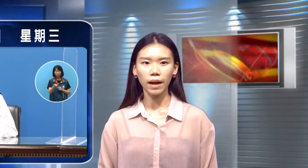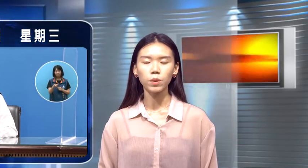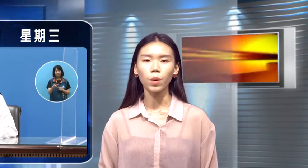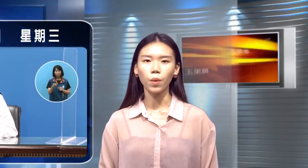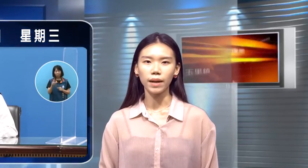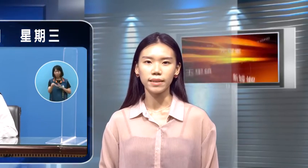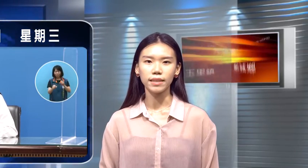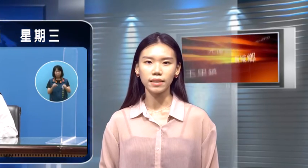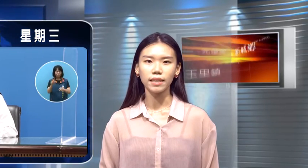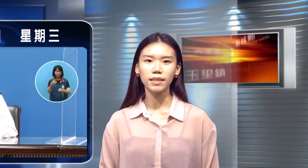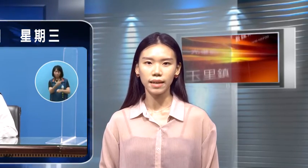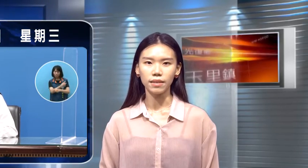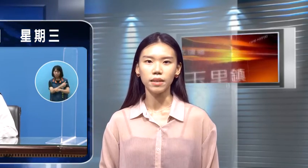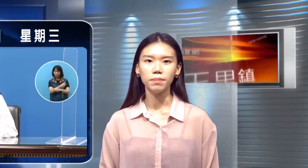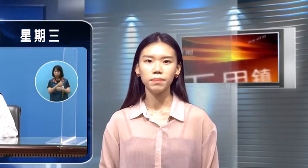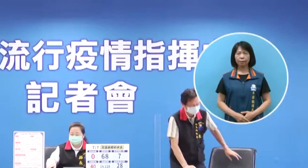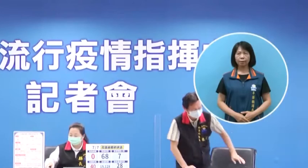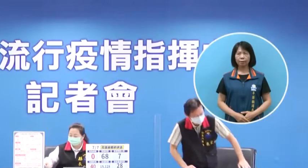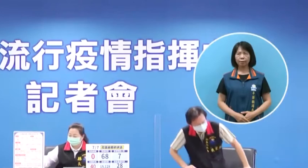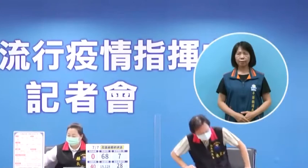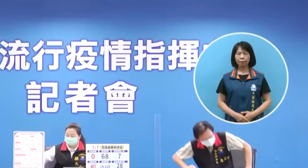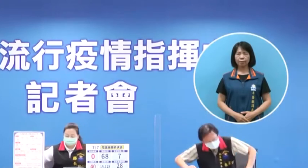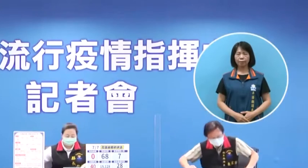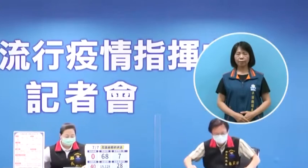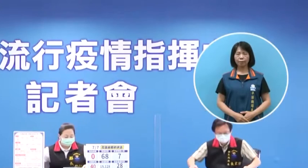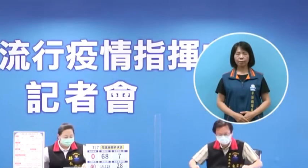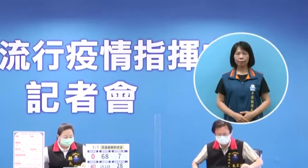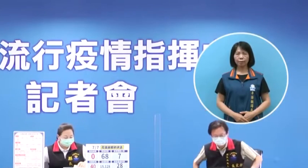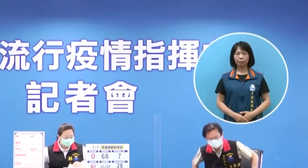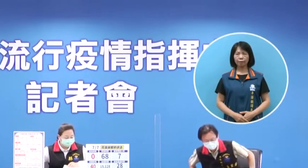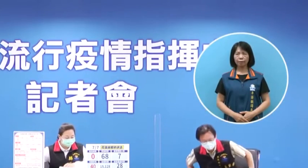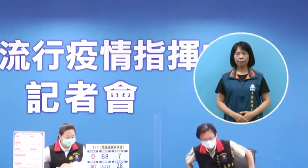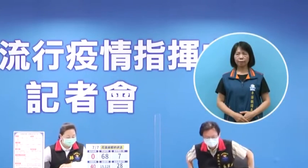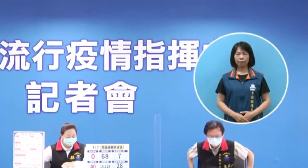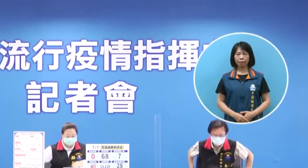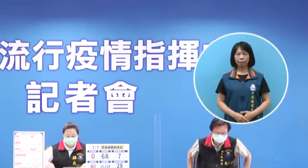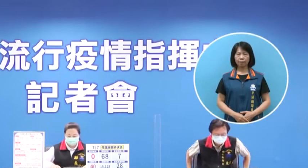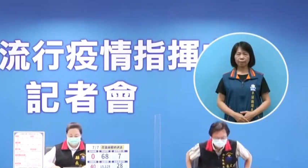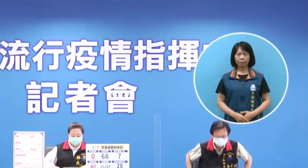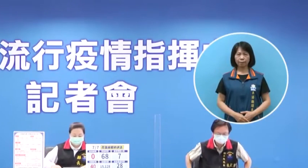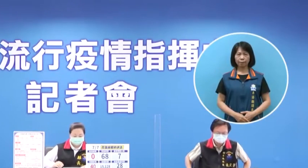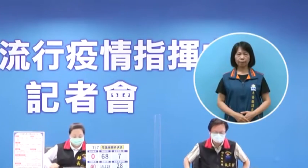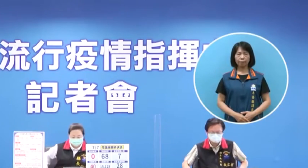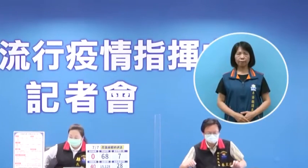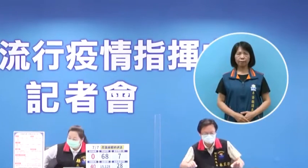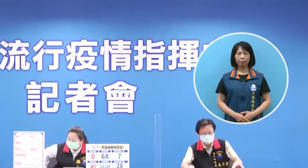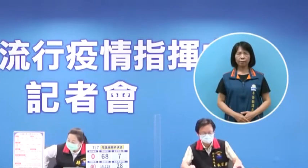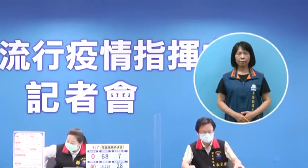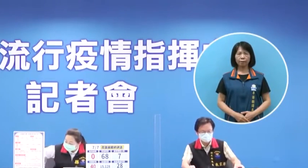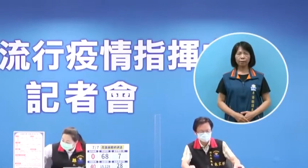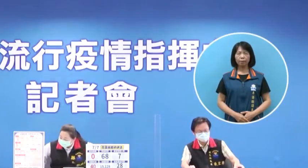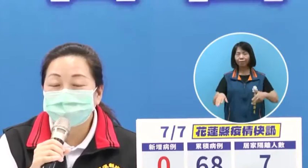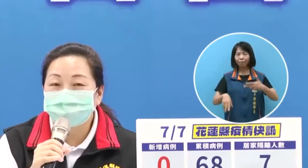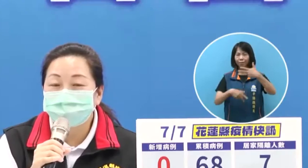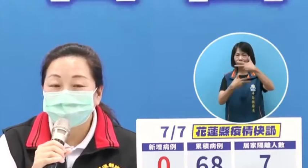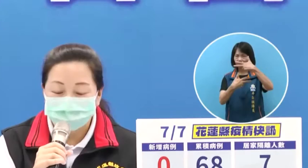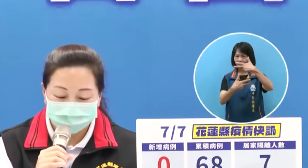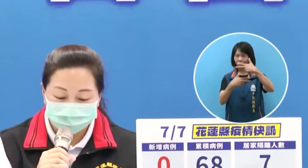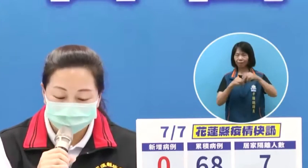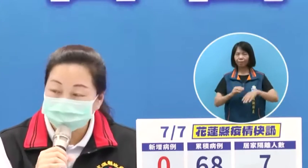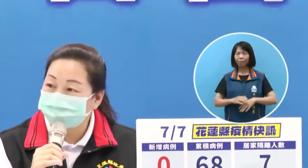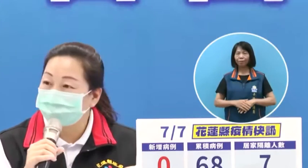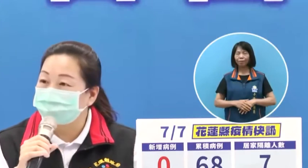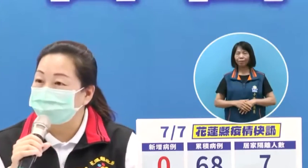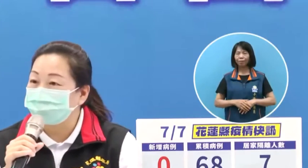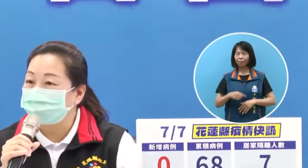此做法对花莲乡亲残忍。 已连续第19天零确诊的花莲7号下午3点，县长许正卫、秘